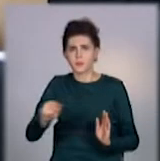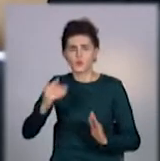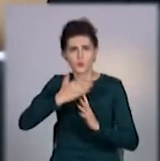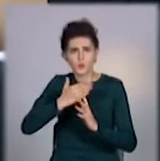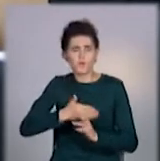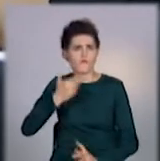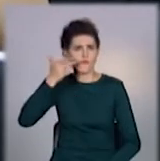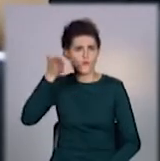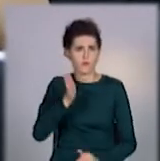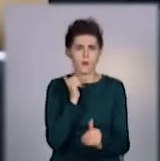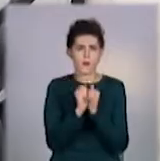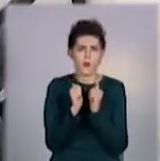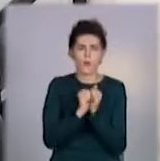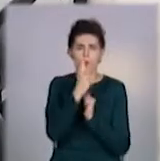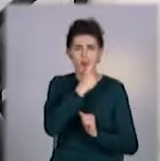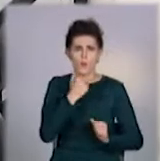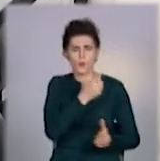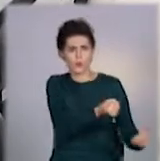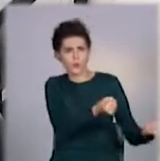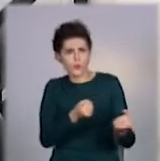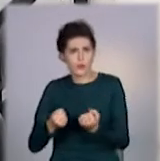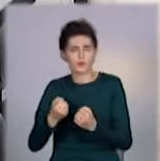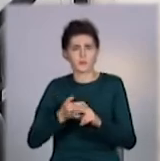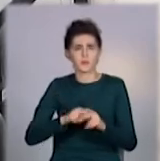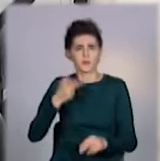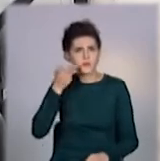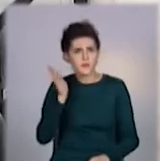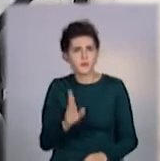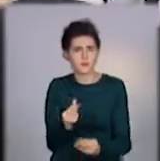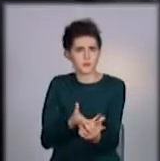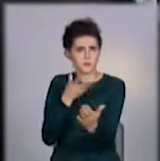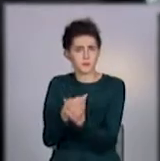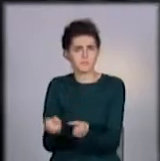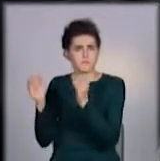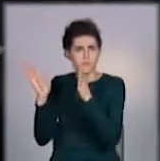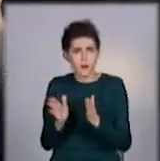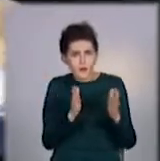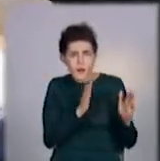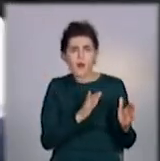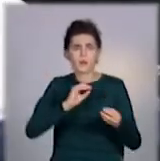щороку. Проте раніше кошти йшли одразу на рахунки комунальних підприємств. Тож проблема